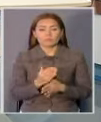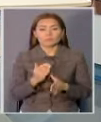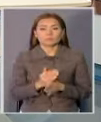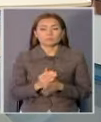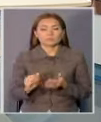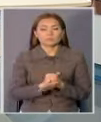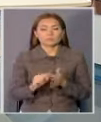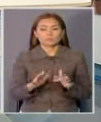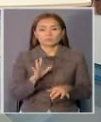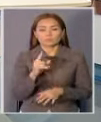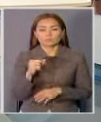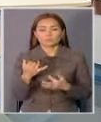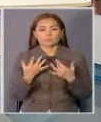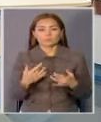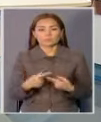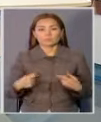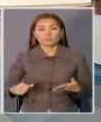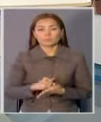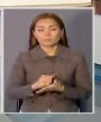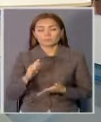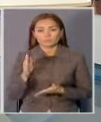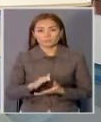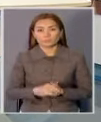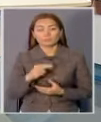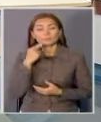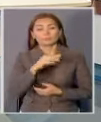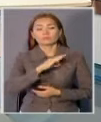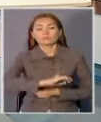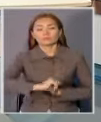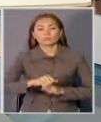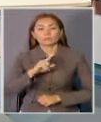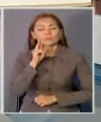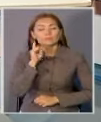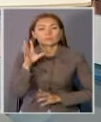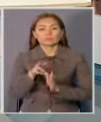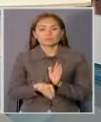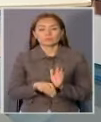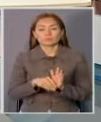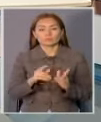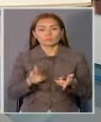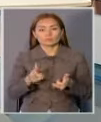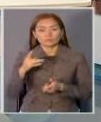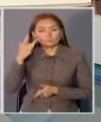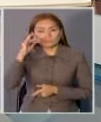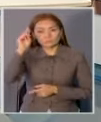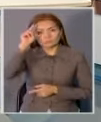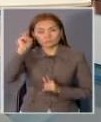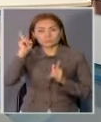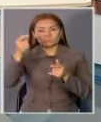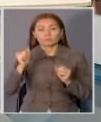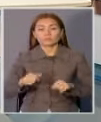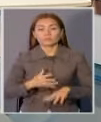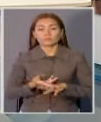помогают оформить визу и другие необходимые документы. Это уникальная возможность получить образование в лучших учебных заведениях мира и